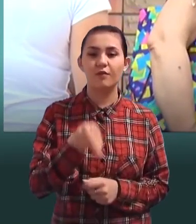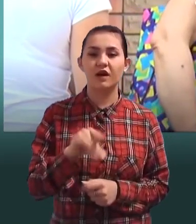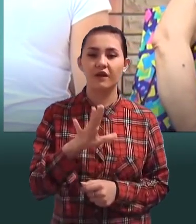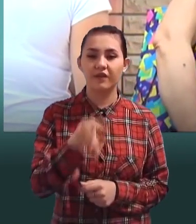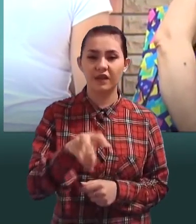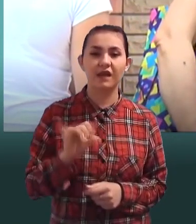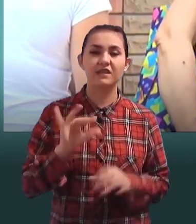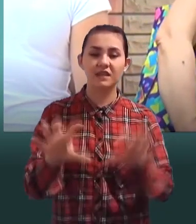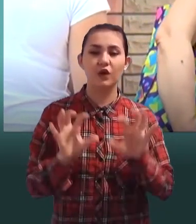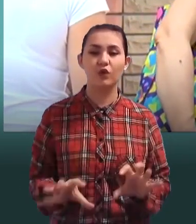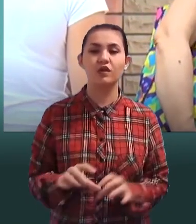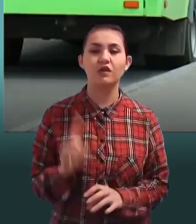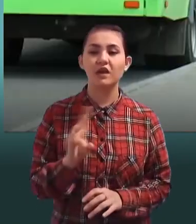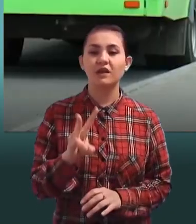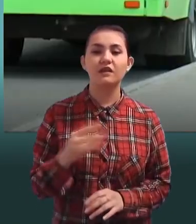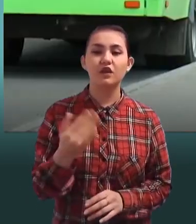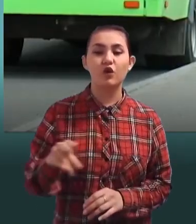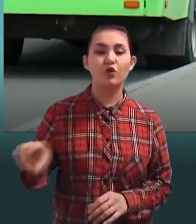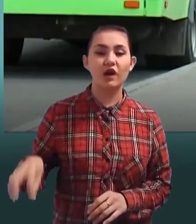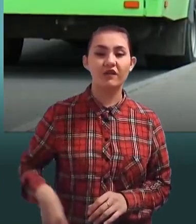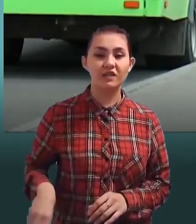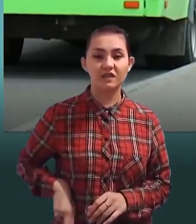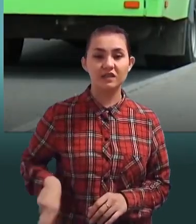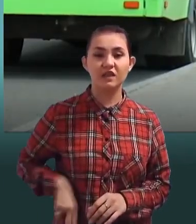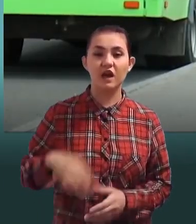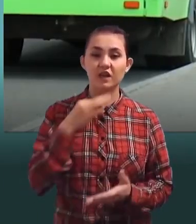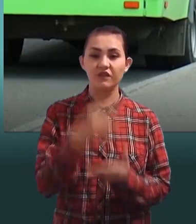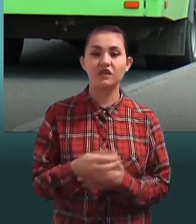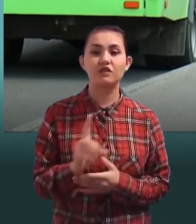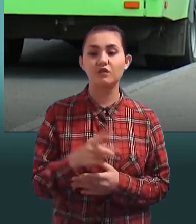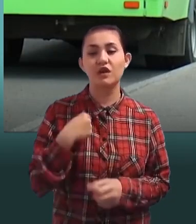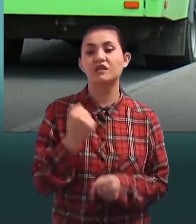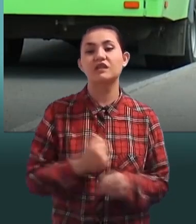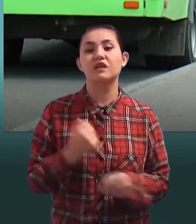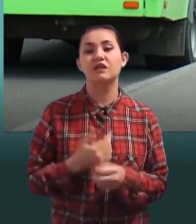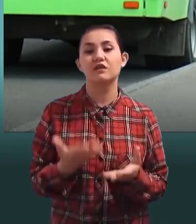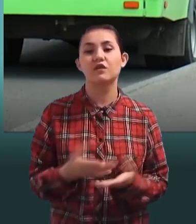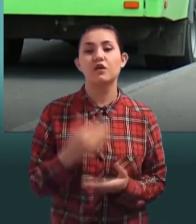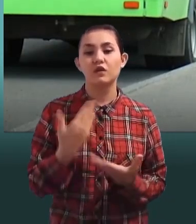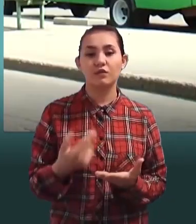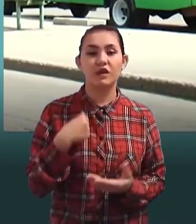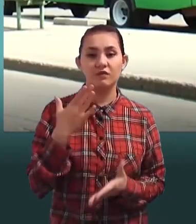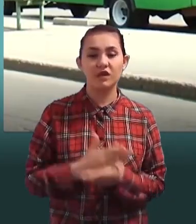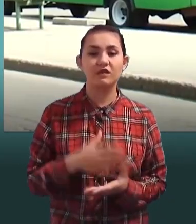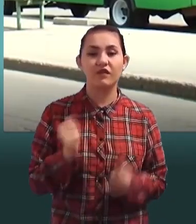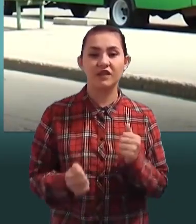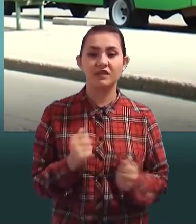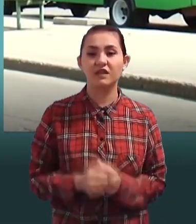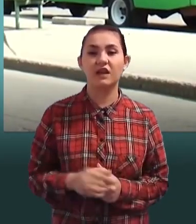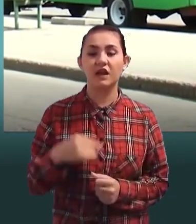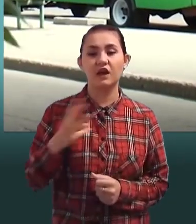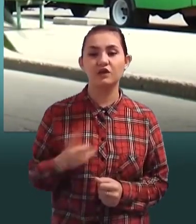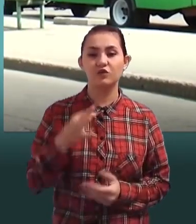Потому что непосредственный руководитель отвечает, а что я им сделаю? Вот поэтому мы имеем таких водителей. И я хочу сказать,